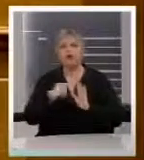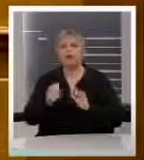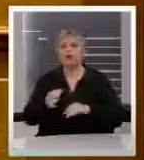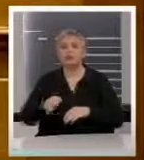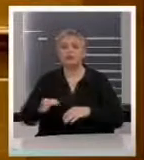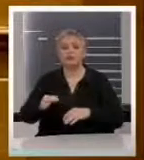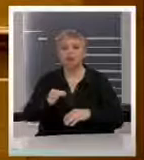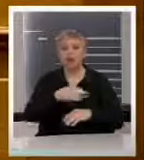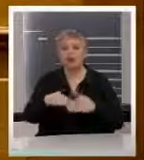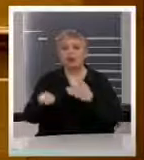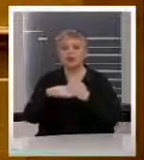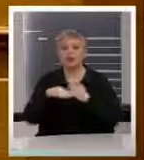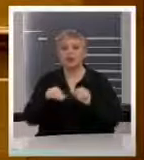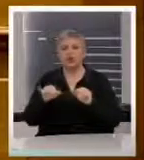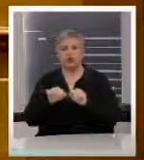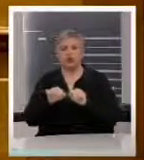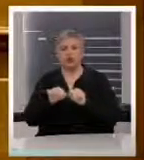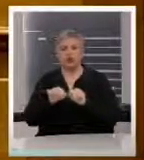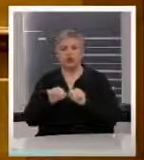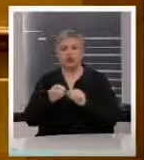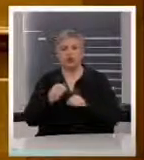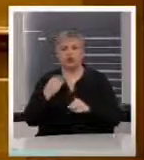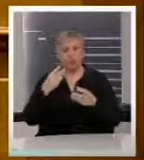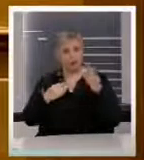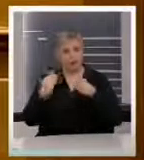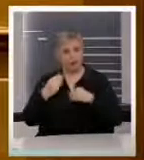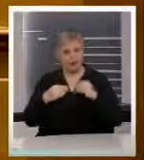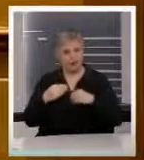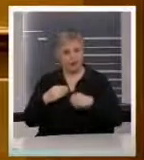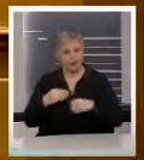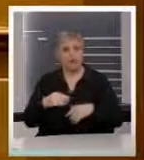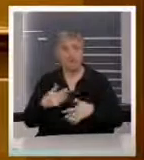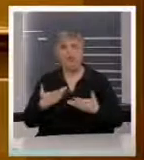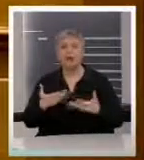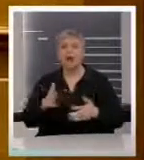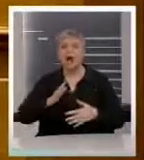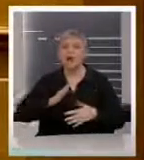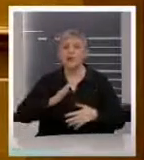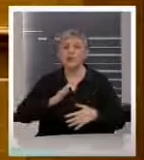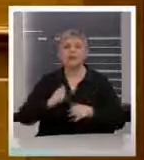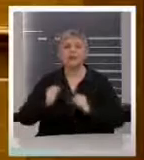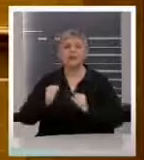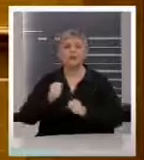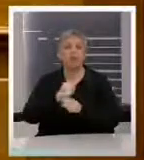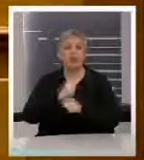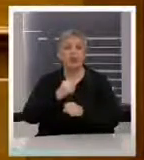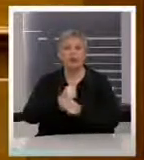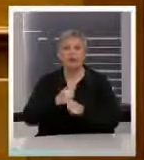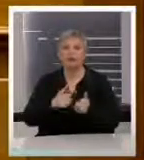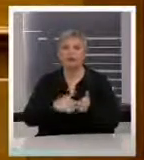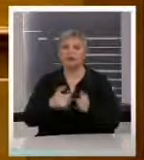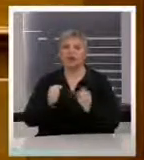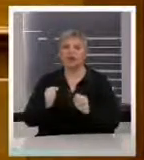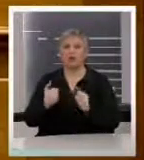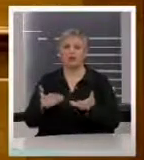Παραμεθόριο. Θα ήθελα ακόμα αντίστοιχα να πω ότι το προσωπικό των ενόπλων δυνάμεων αισθάνεται και πρέπει να αισθάνεται ασφάλεια, διότι οι χρηματικές